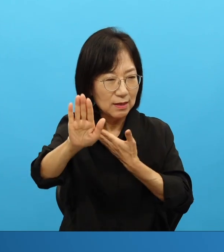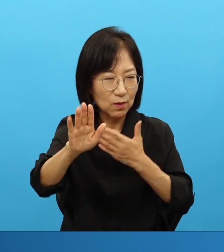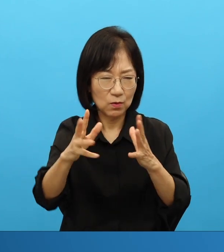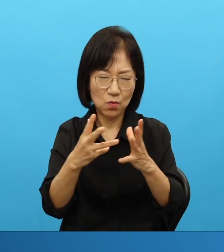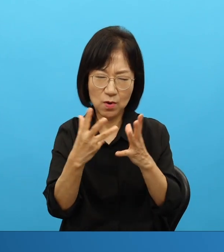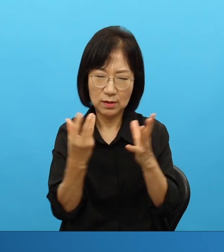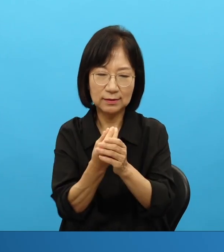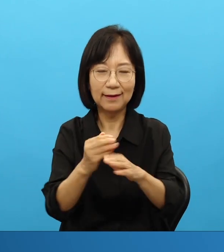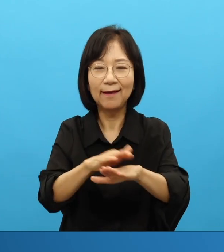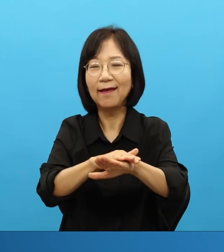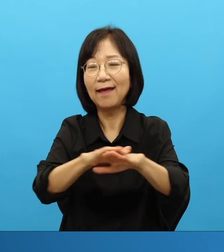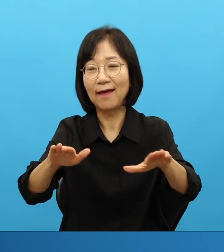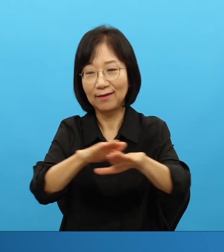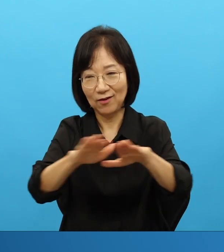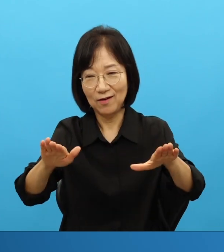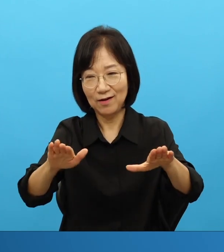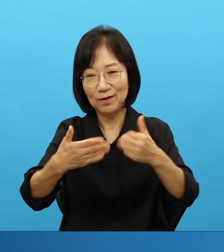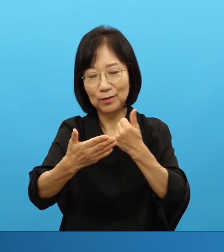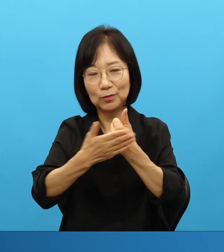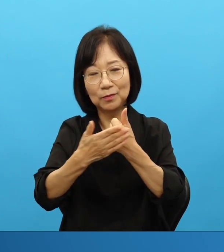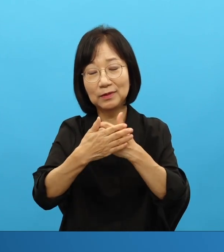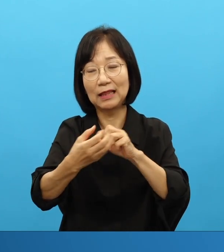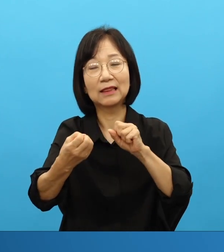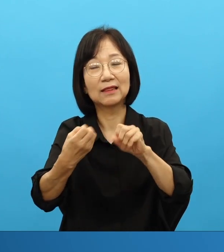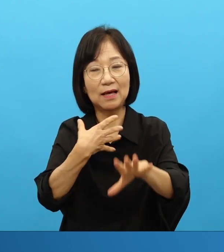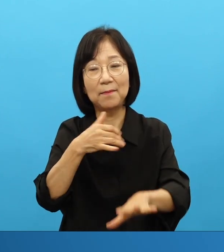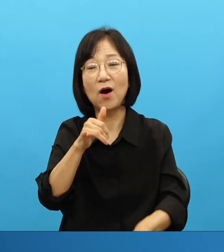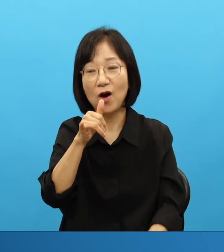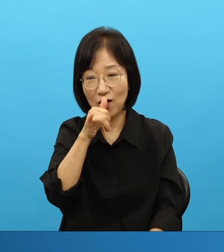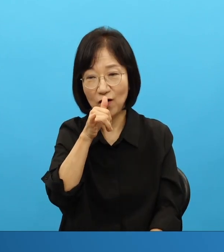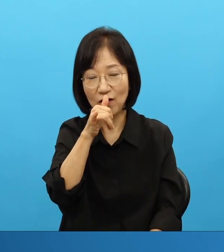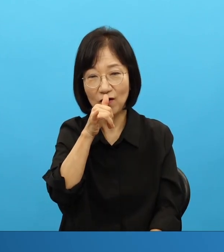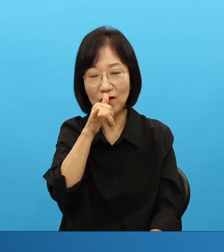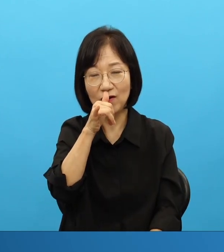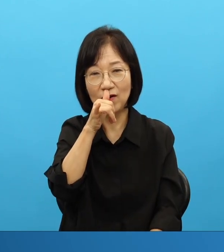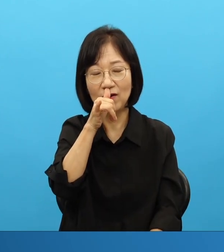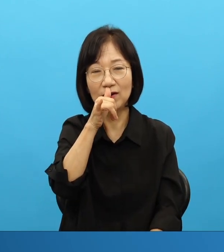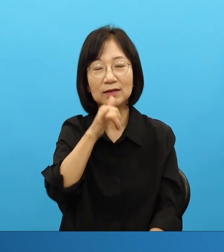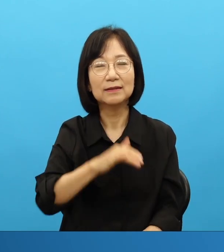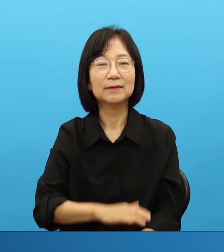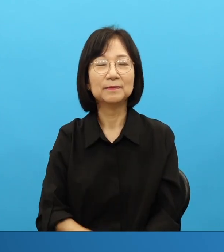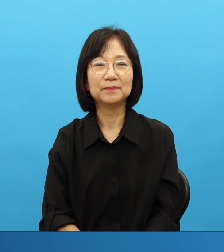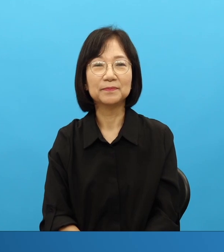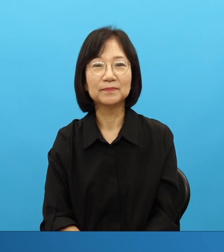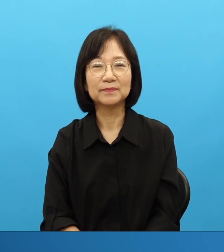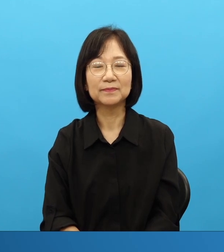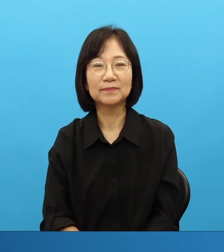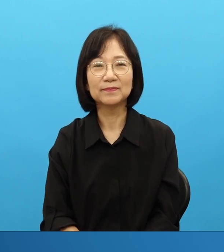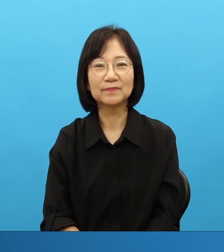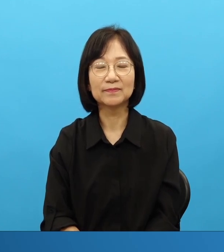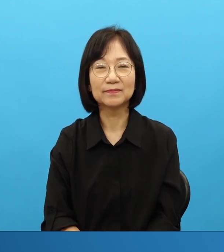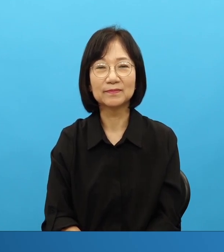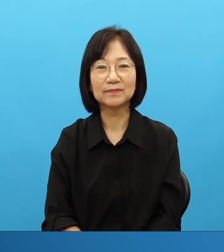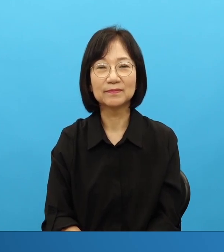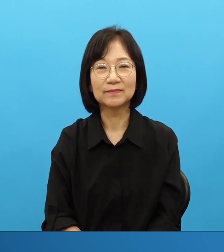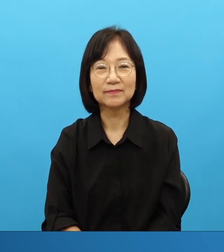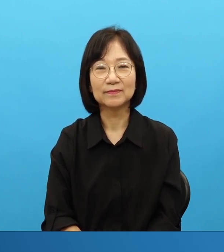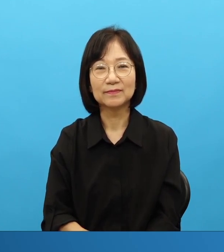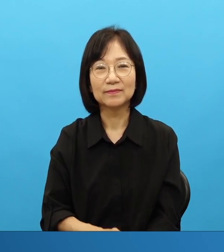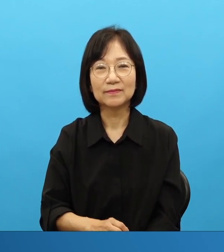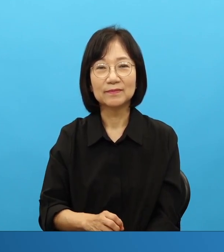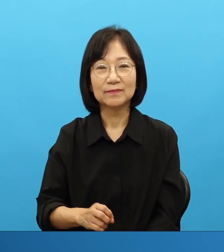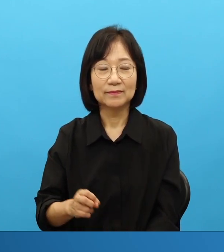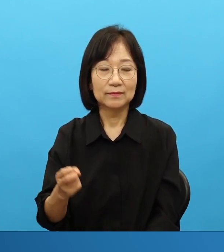mystery, that contains the solution to solve all the problems of my past, my today, and my future. 거기에는 나를 살릴 수